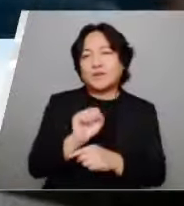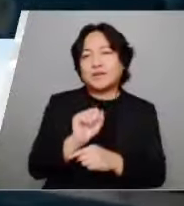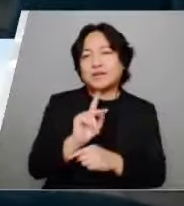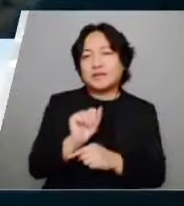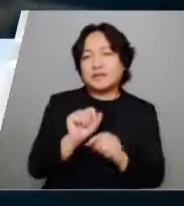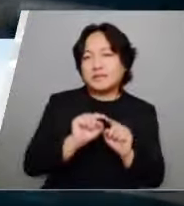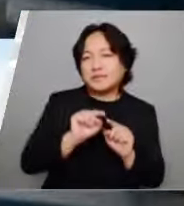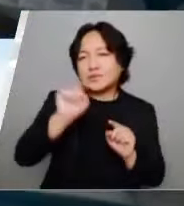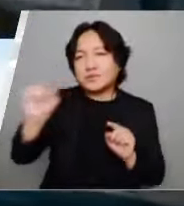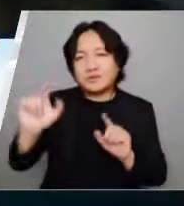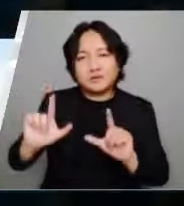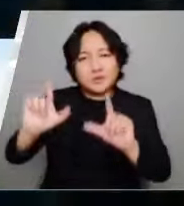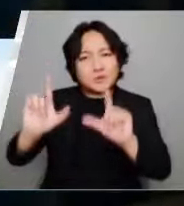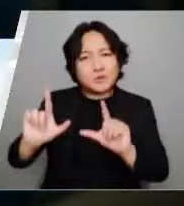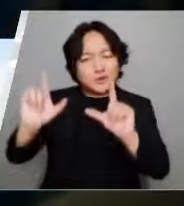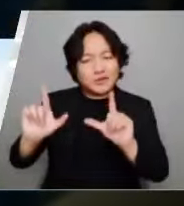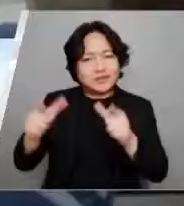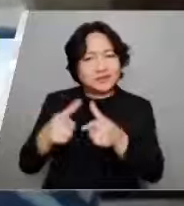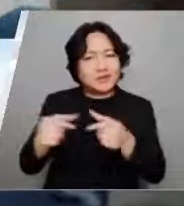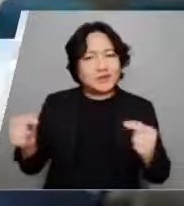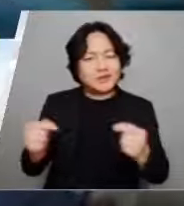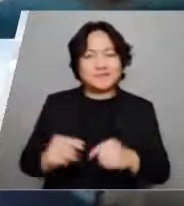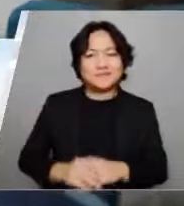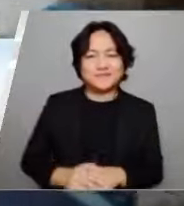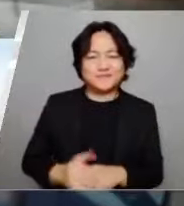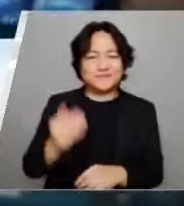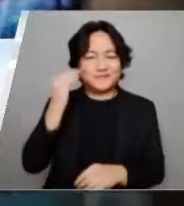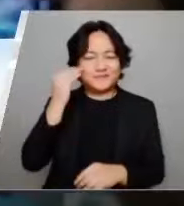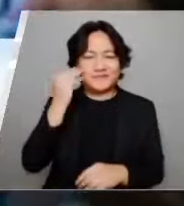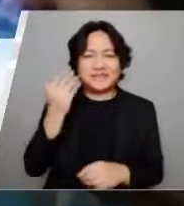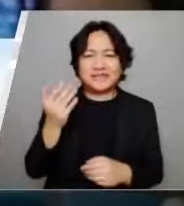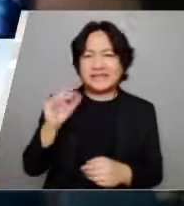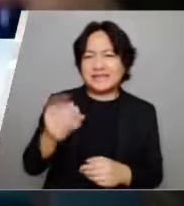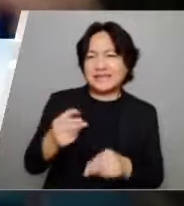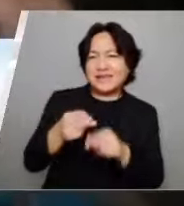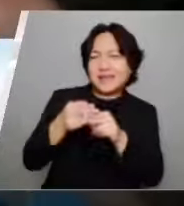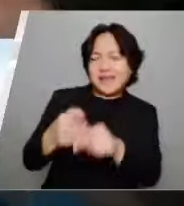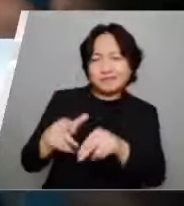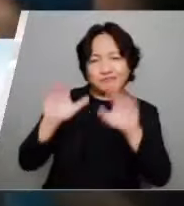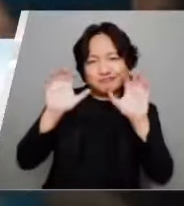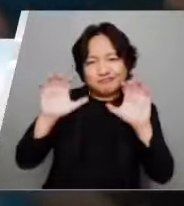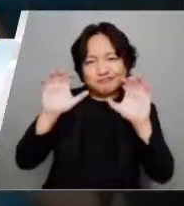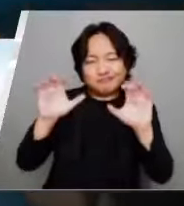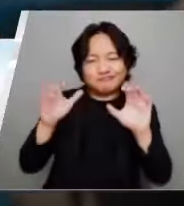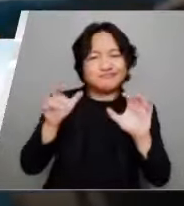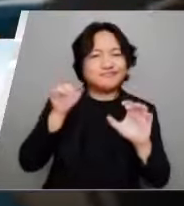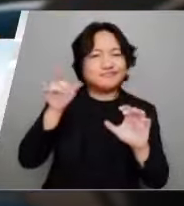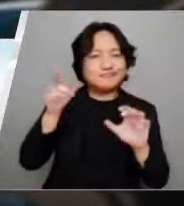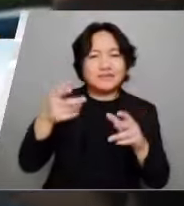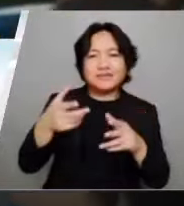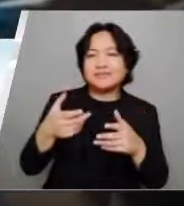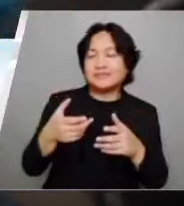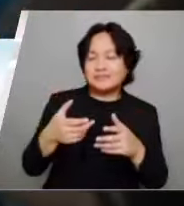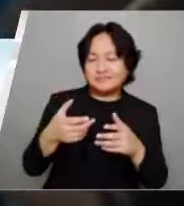Ang manggugulat mga zombie at ang haunted house, ang pamawasong bullet train ng Japan. Pati performances para sa audience pack